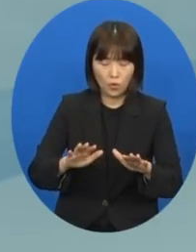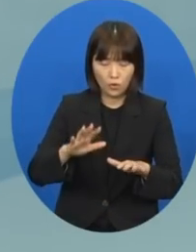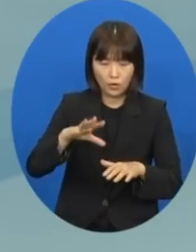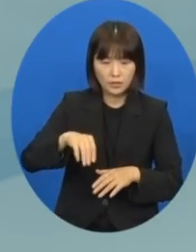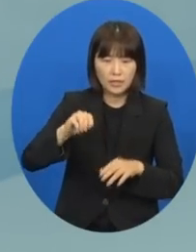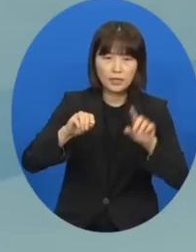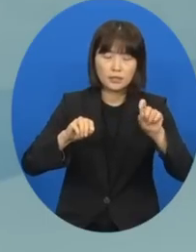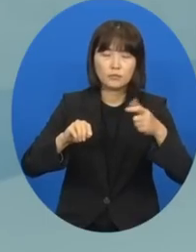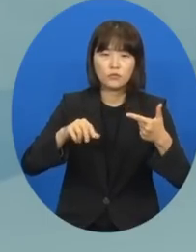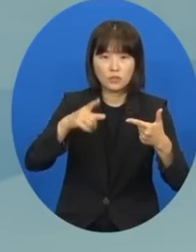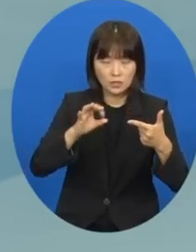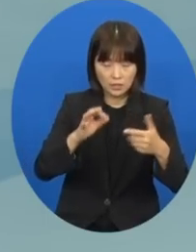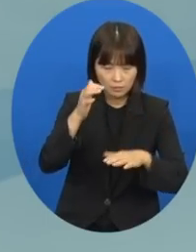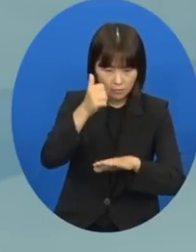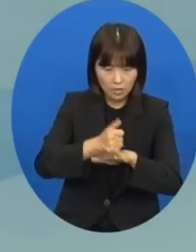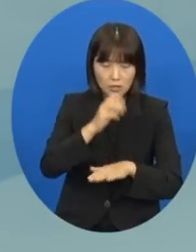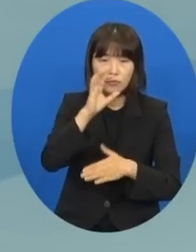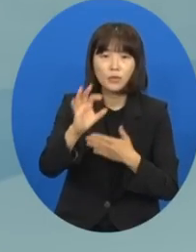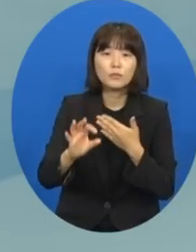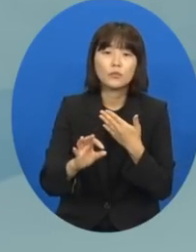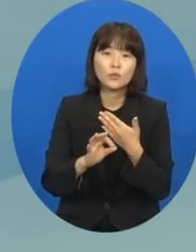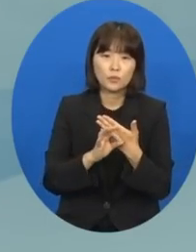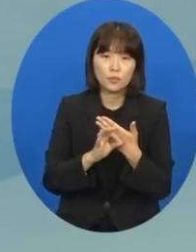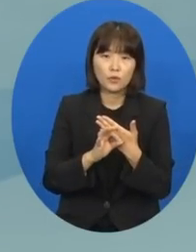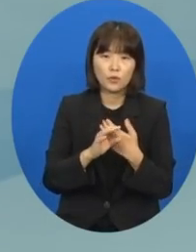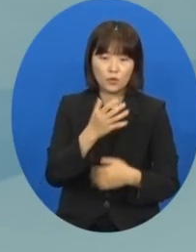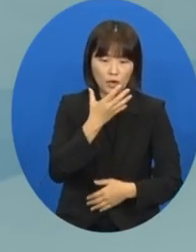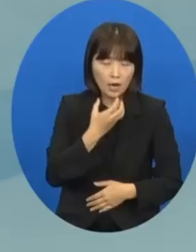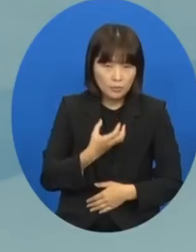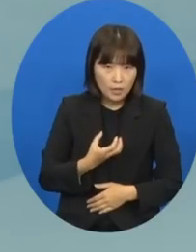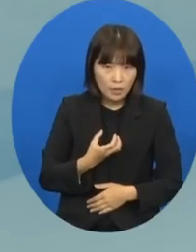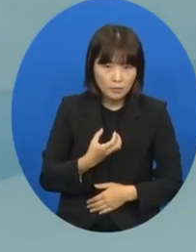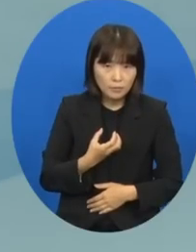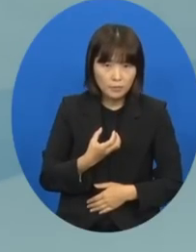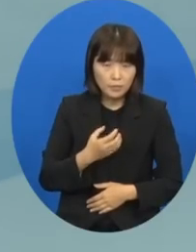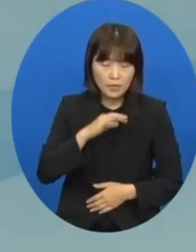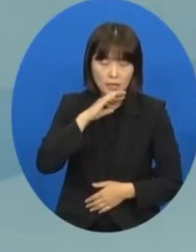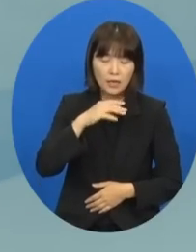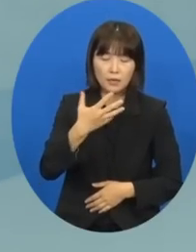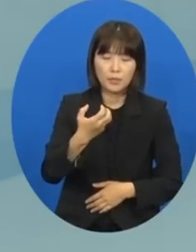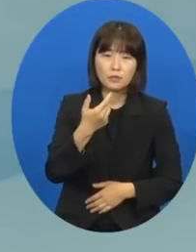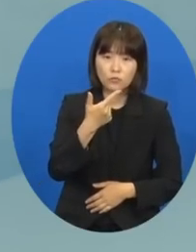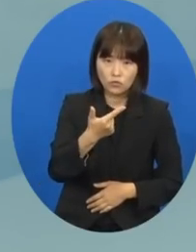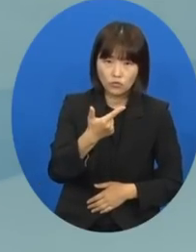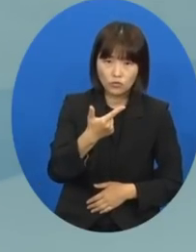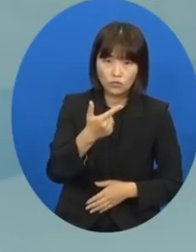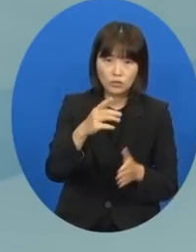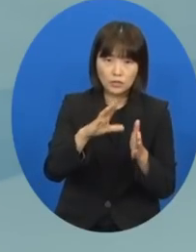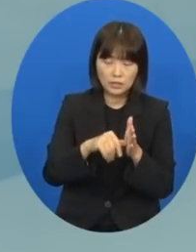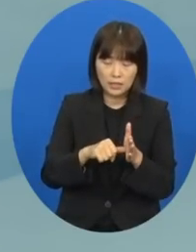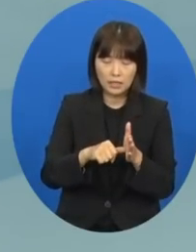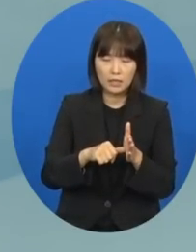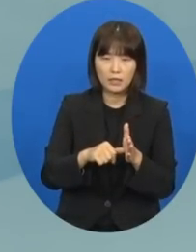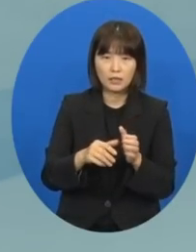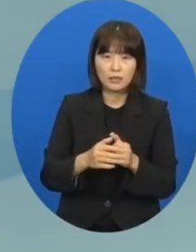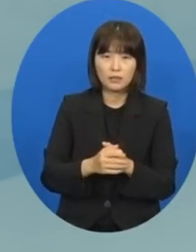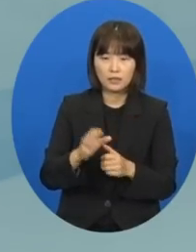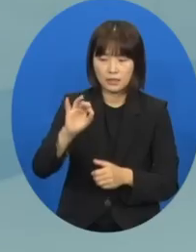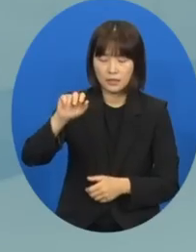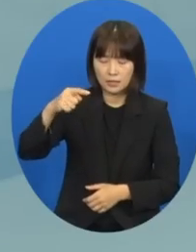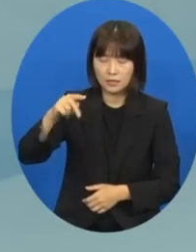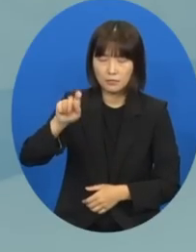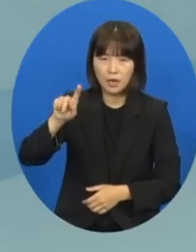16장 마지막 절에 보면요, 아브라함이 86세에 이스마엘을 낳았다라고 되어 있습니다. 자,